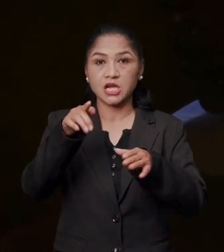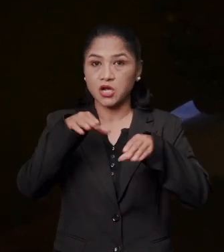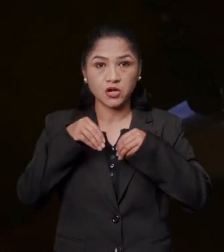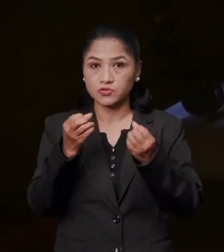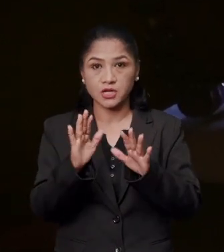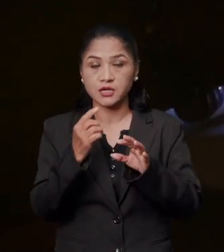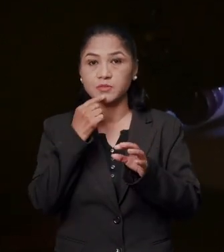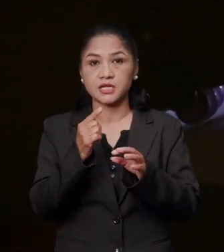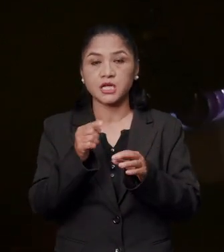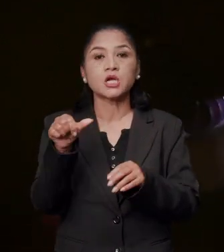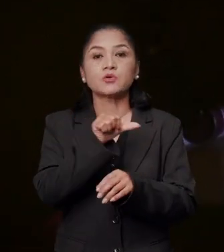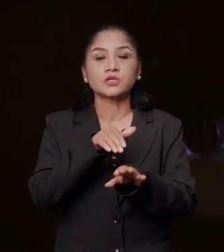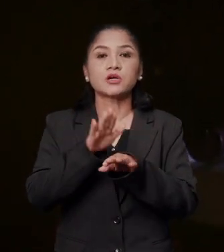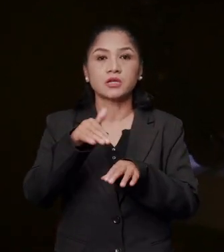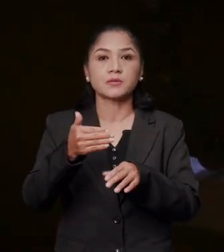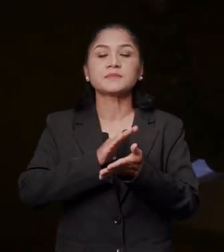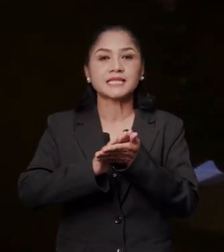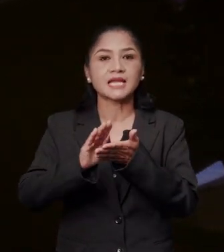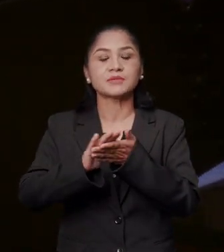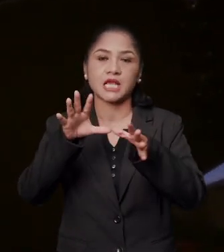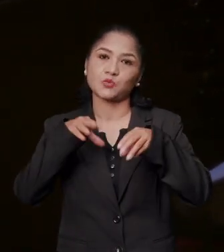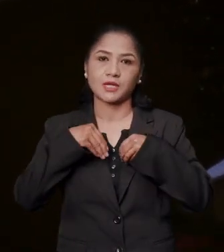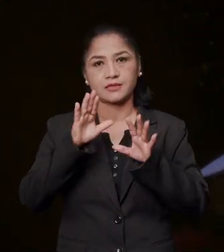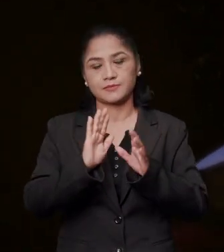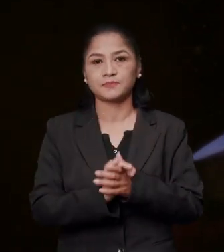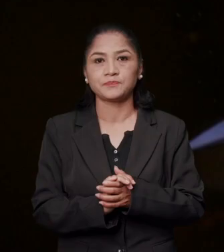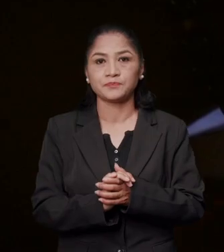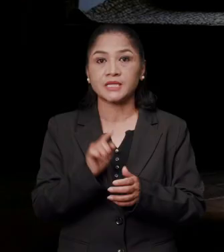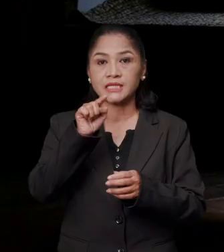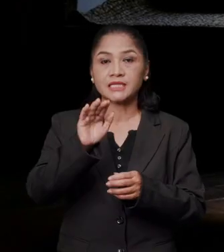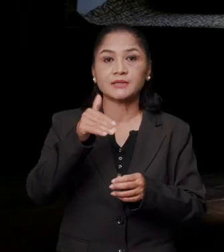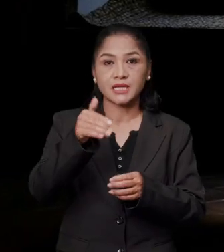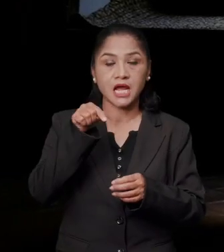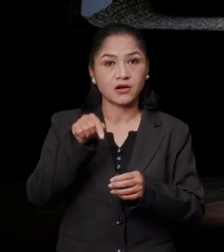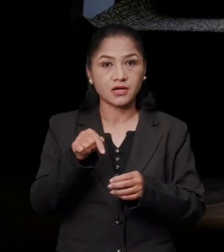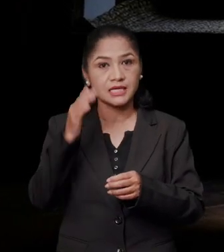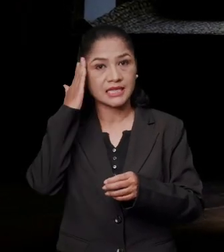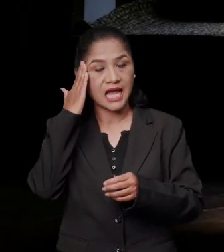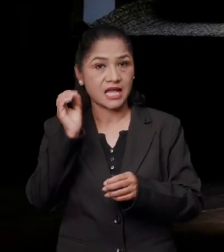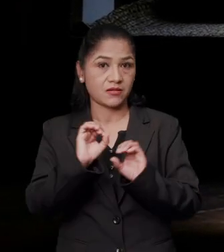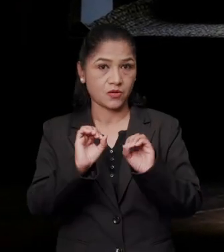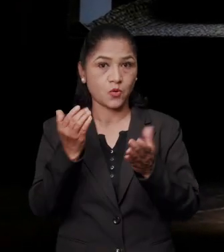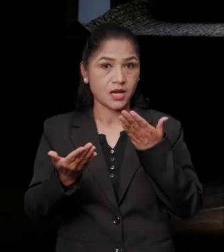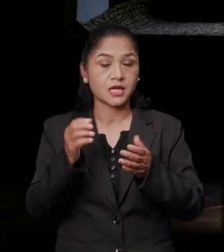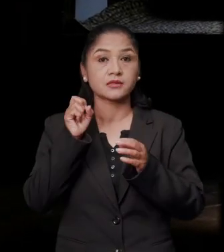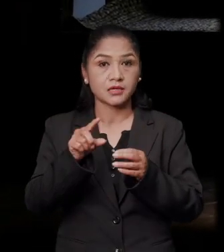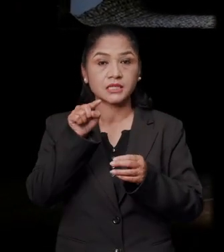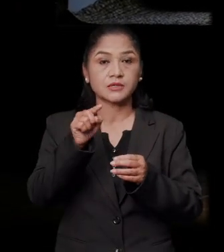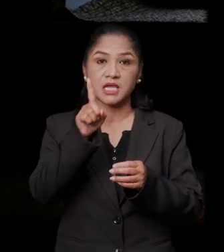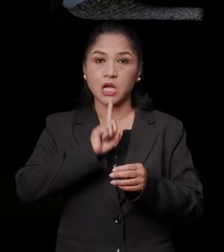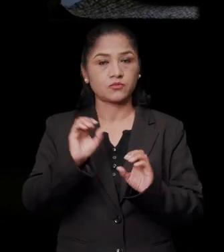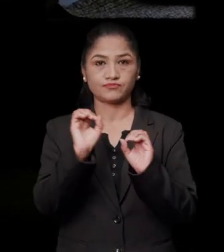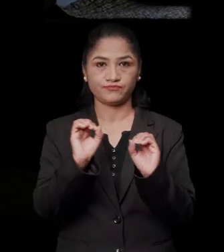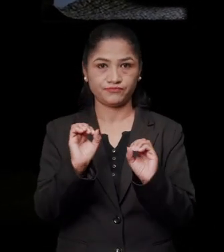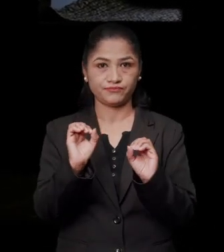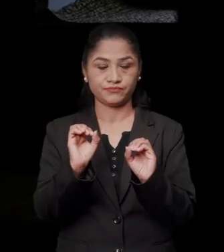नै नगरिएको भए पनि उनीहरूले तिमीलाई बिस्तारै स्वीकार्ने छन्। तिमीलाई अहिले नै थाहा नहुन सक्छ, तर